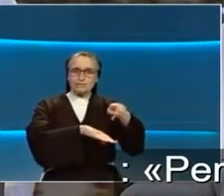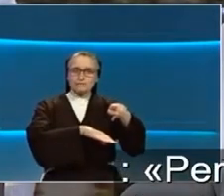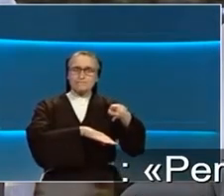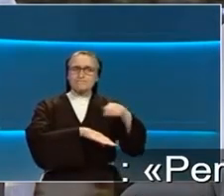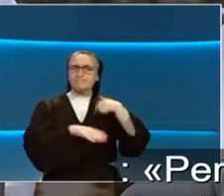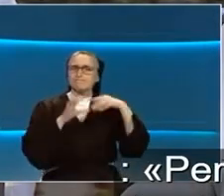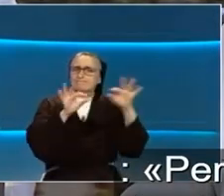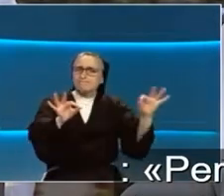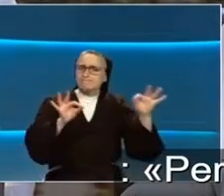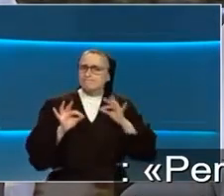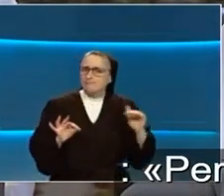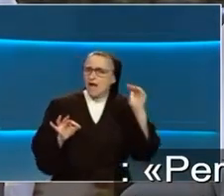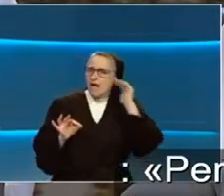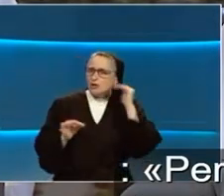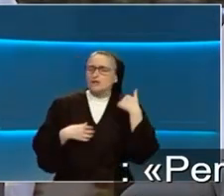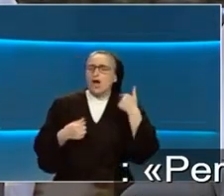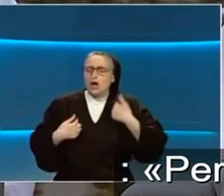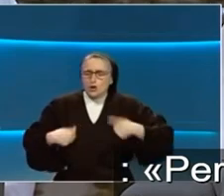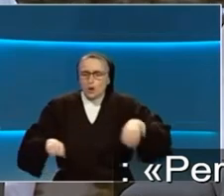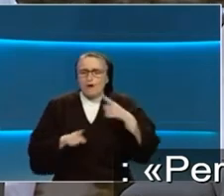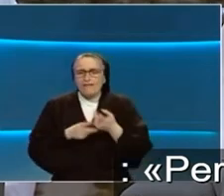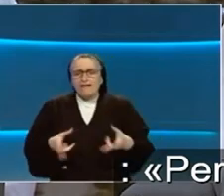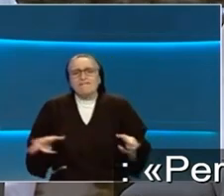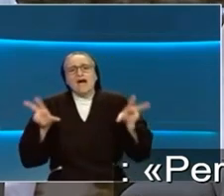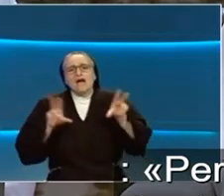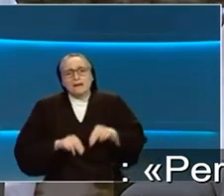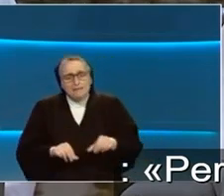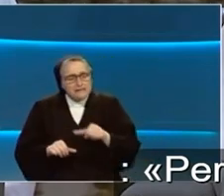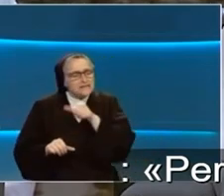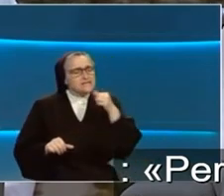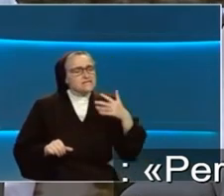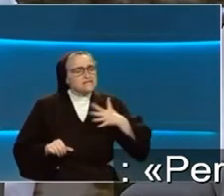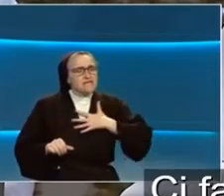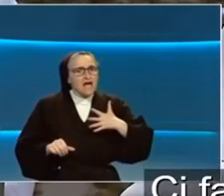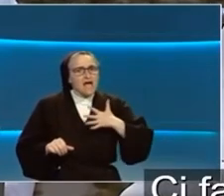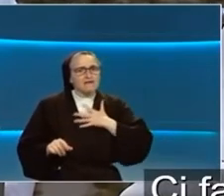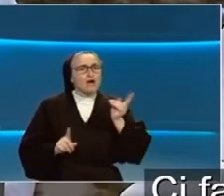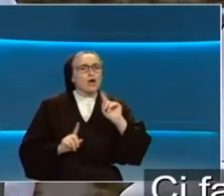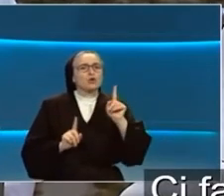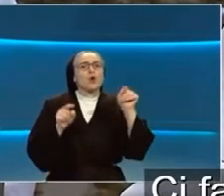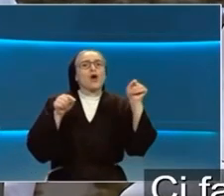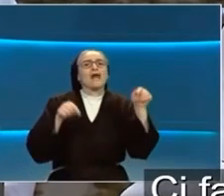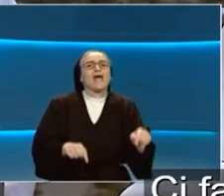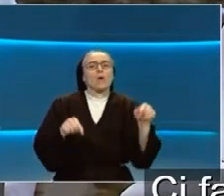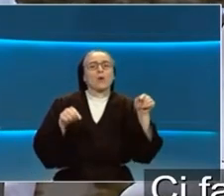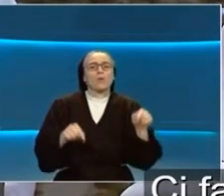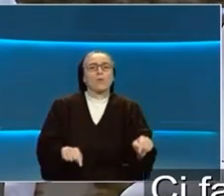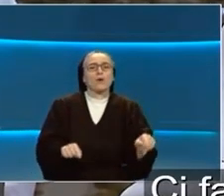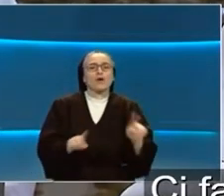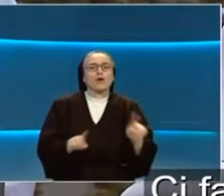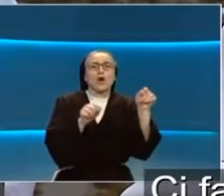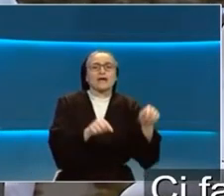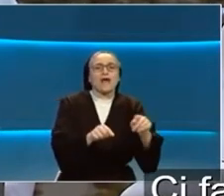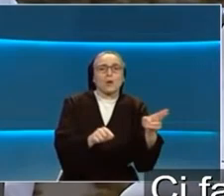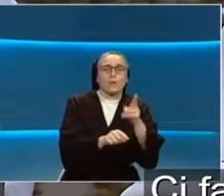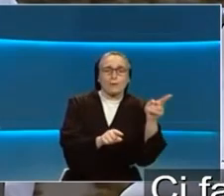이 말씀을 듣고 자주 반복하는 것은 우리에게 좋습니다. 곧 여기에 계시지 않다라는 말씀입니다.